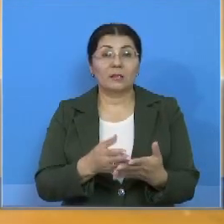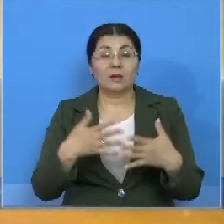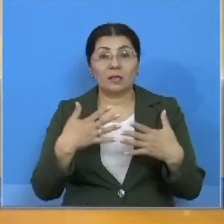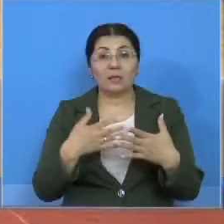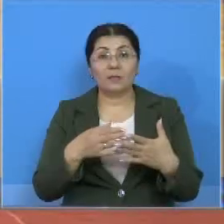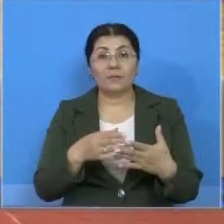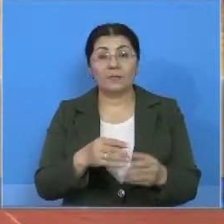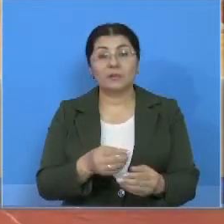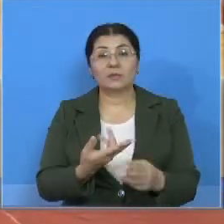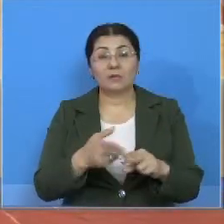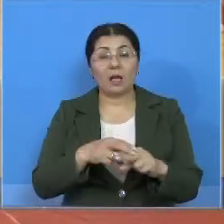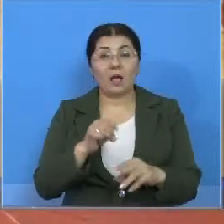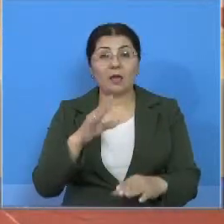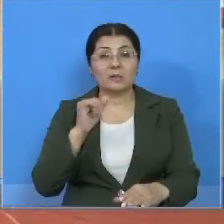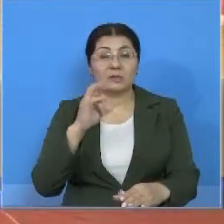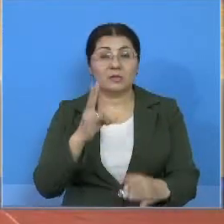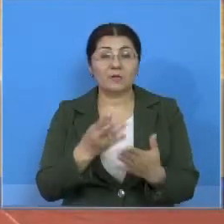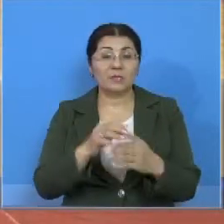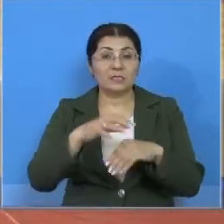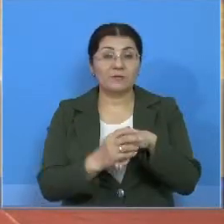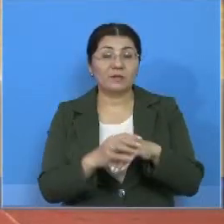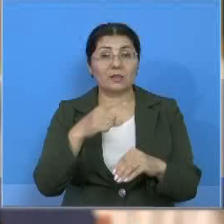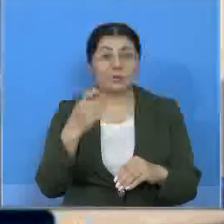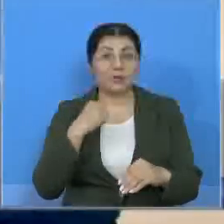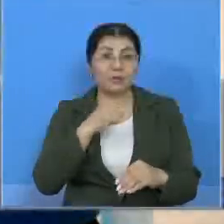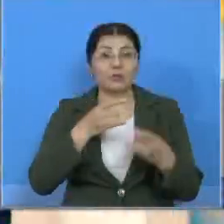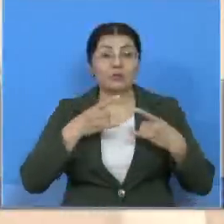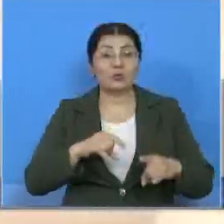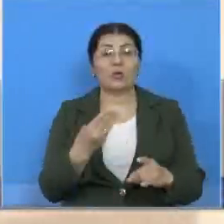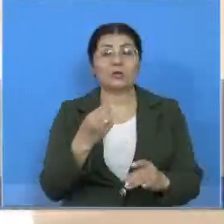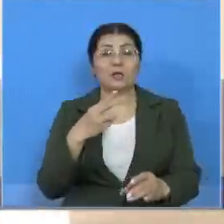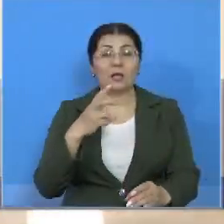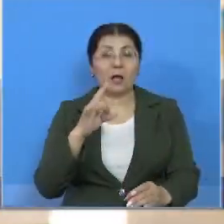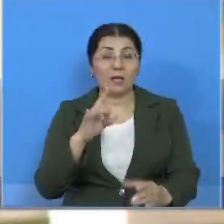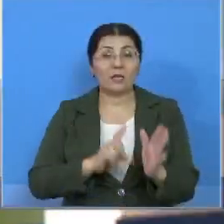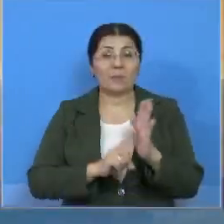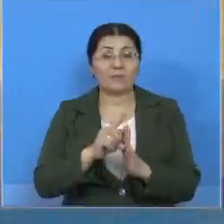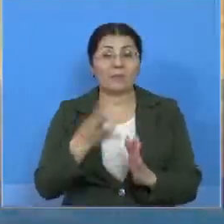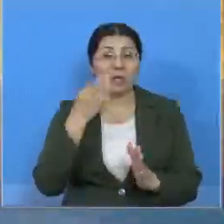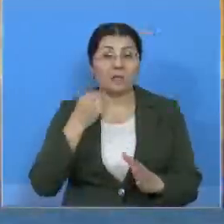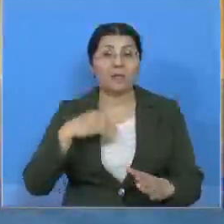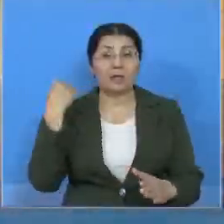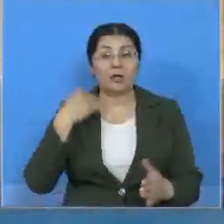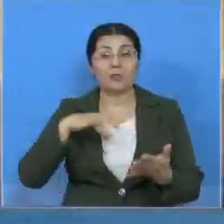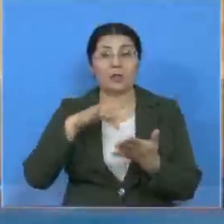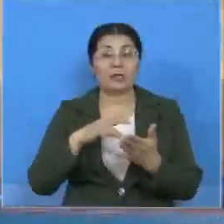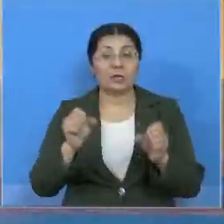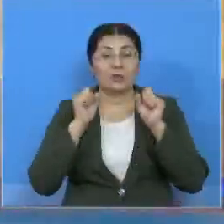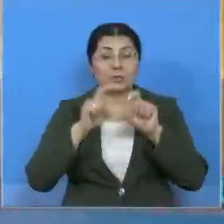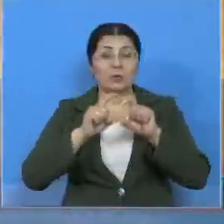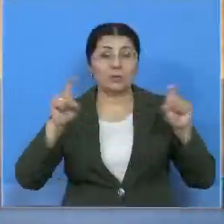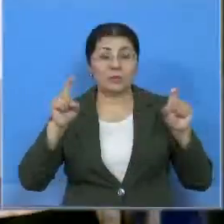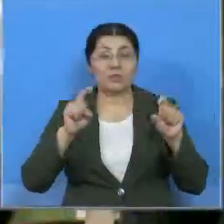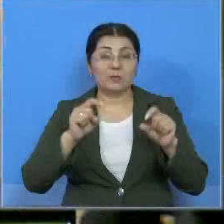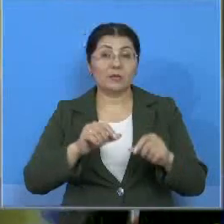5-3 есебімен. Арсен Жума бозкілемдегі белдесуін ең алғаш өзі туған Шалқарда бастаған. Одан кейін Алматы, Ақтөбе қаласындағы спорт мектептерінде